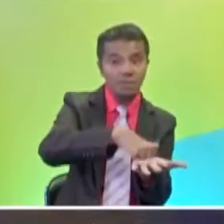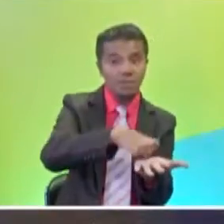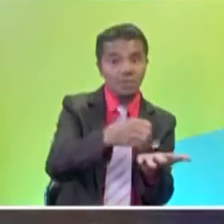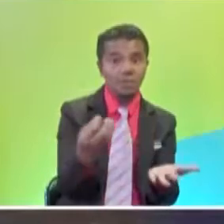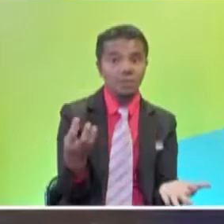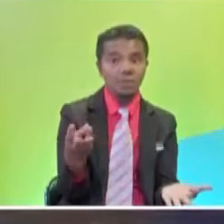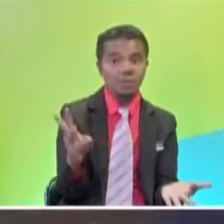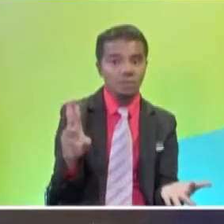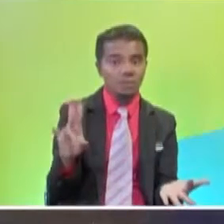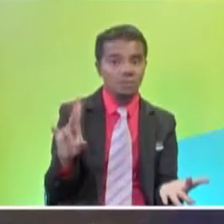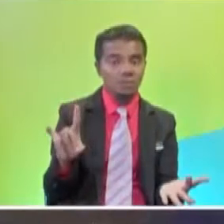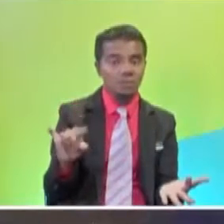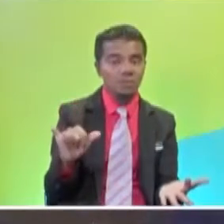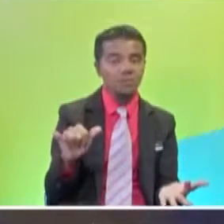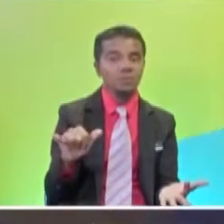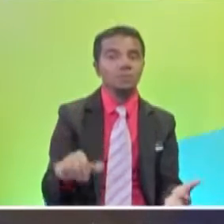akan